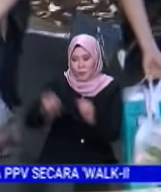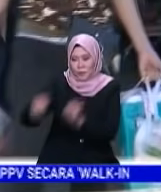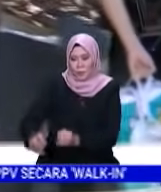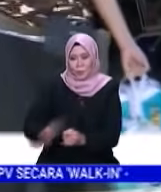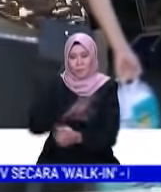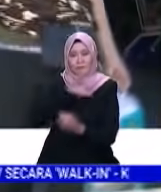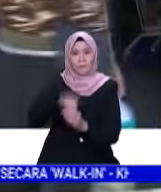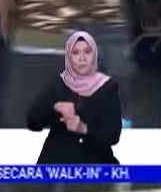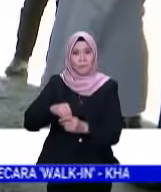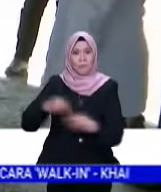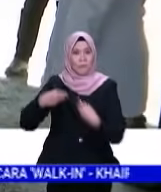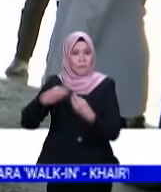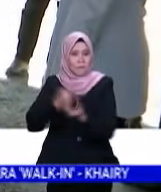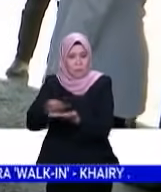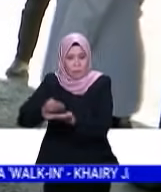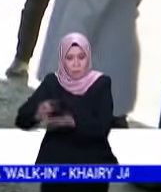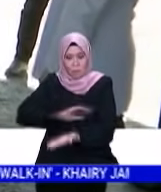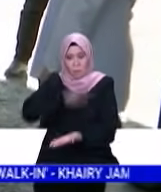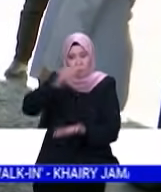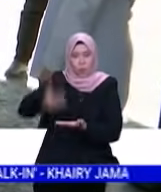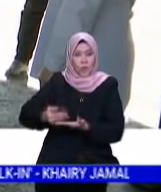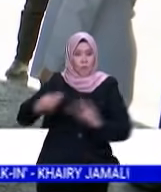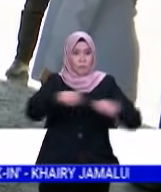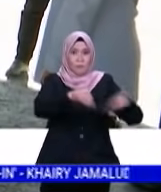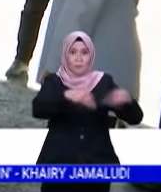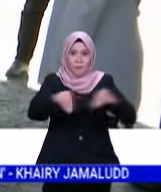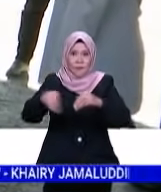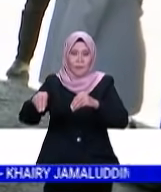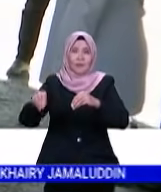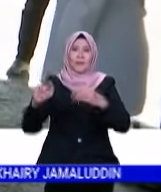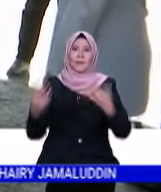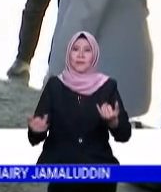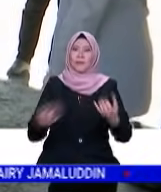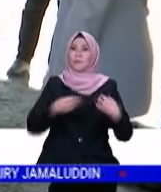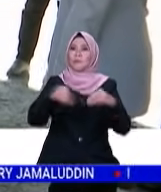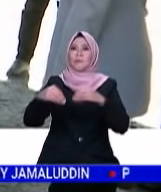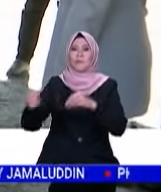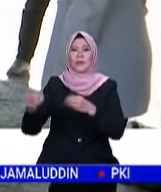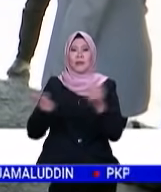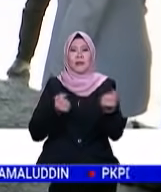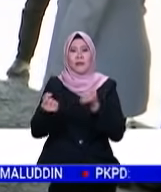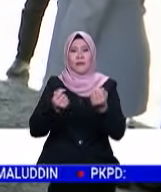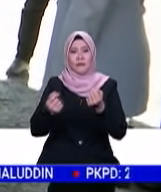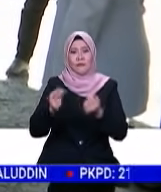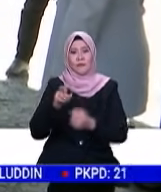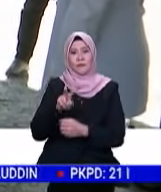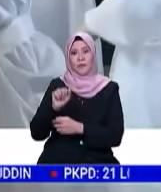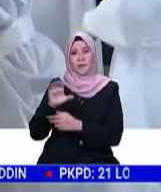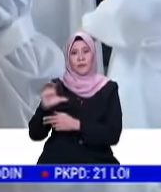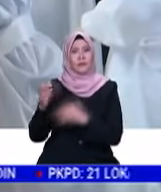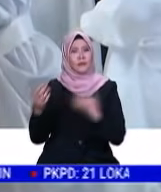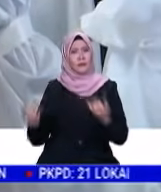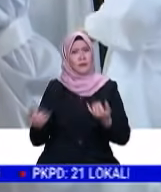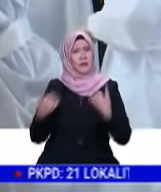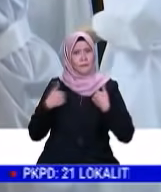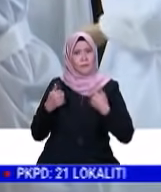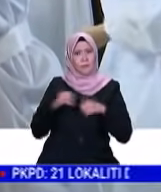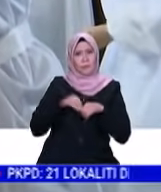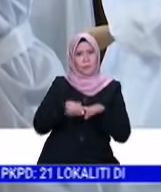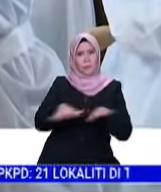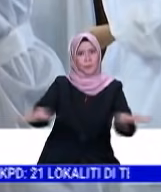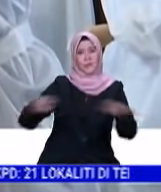sektor pemborong dan peruncitan melalui program vaksinasi industri peruncitan RiVac. Ia berikutan terdapat penularan